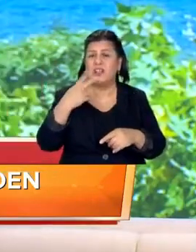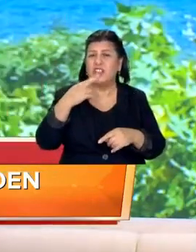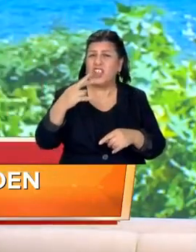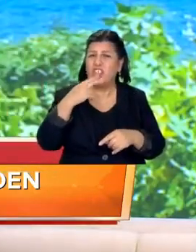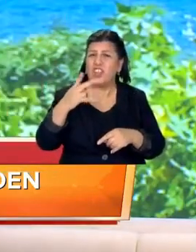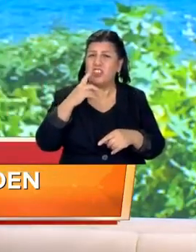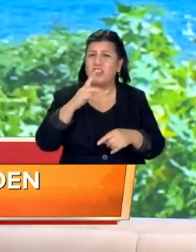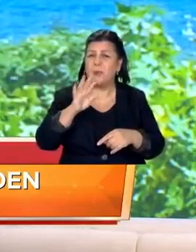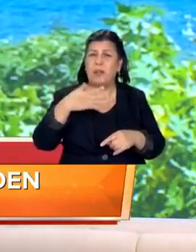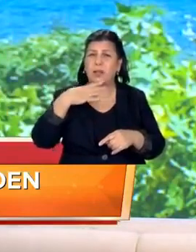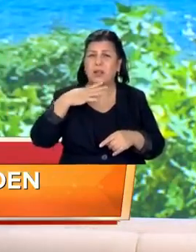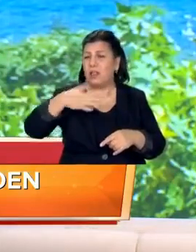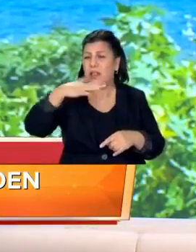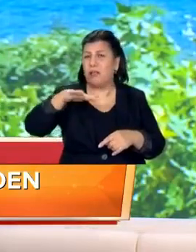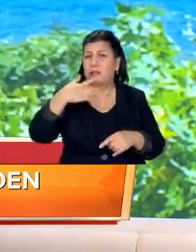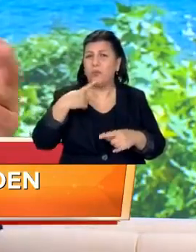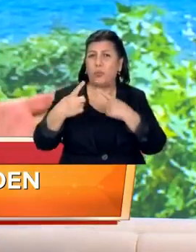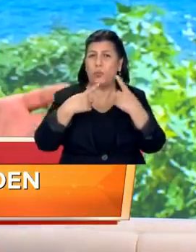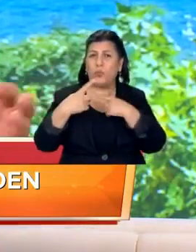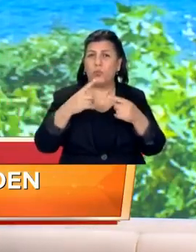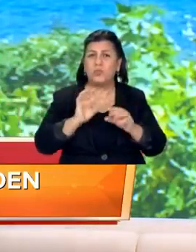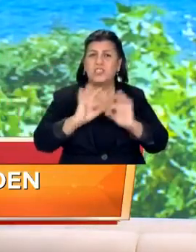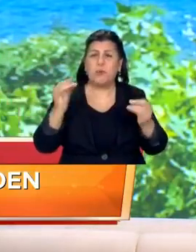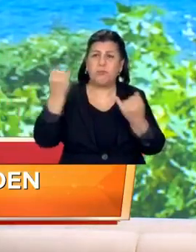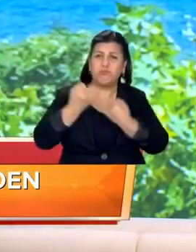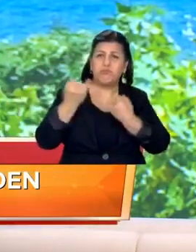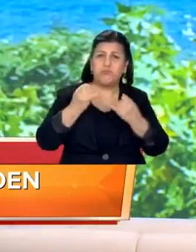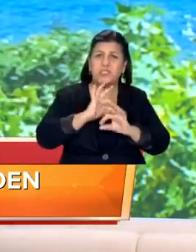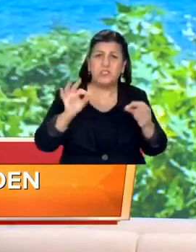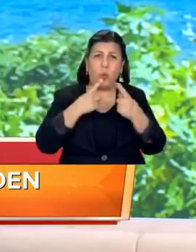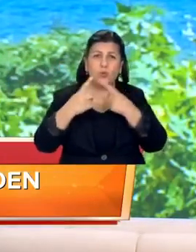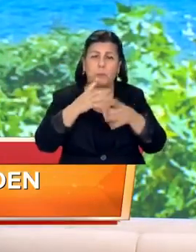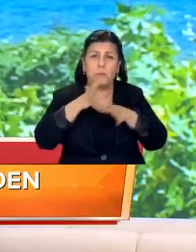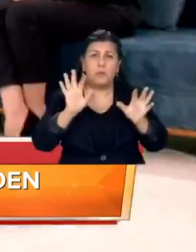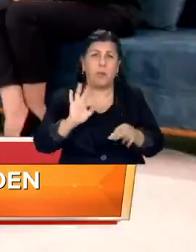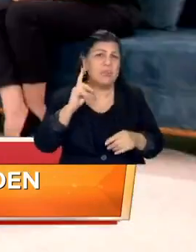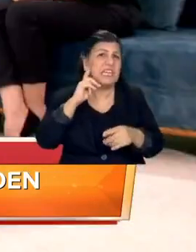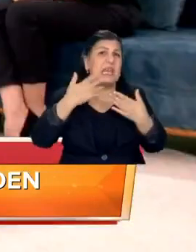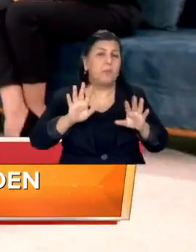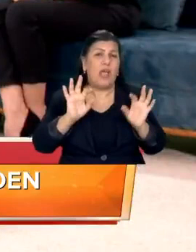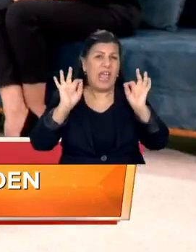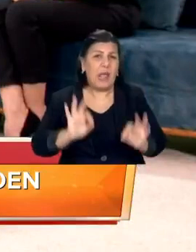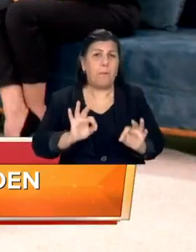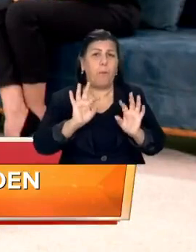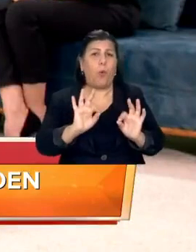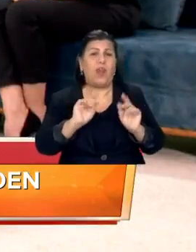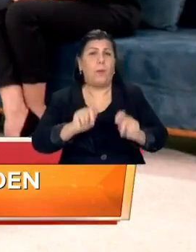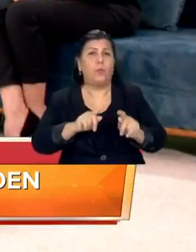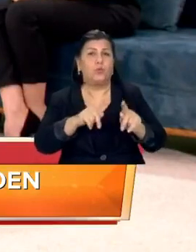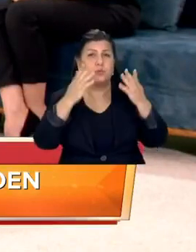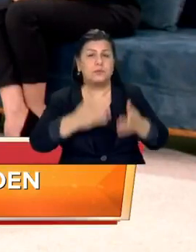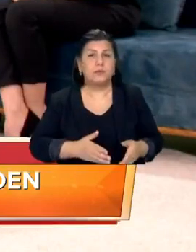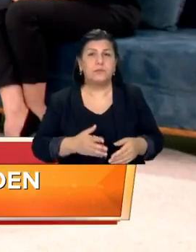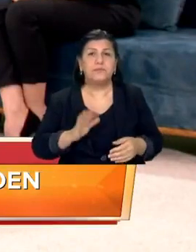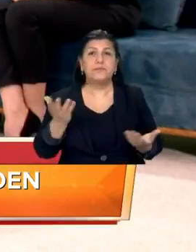dırdır ıcın tekisin sen değil Sürekli eleştiriyorsun hiç konuşmayı bilmiyorsun hiç dinlemiyorsun hep Şöyle yapıyorsun karşı saldırı